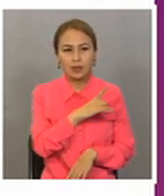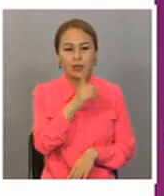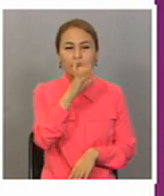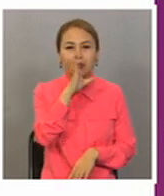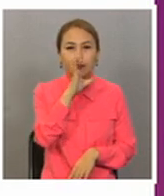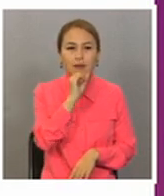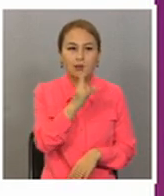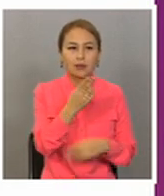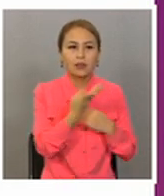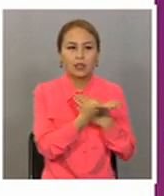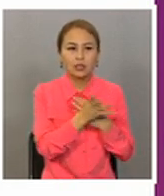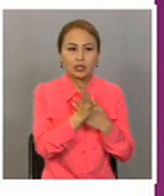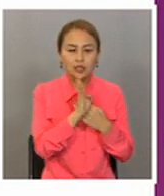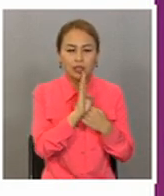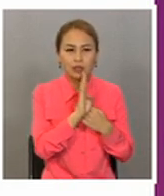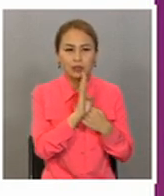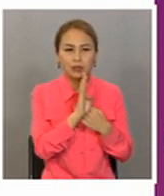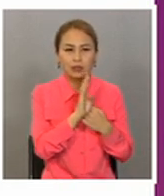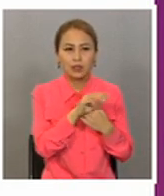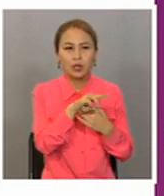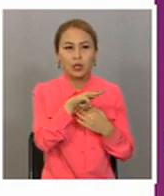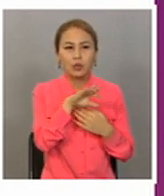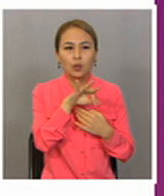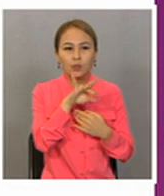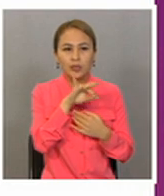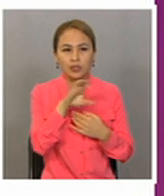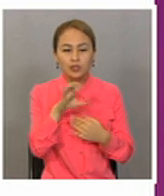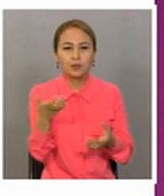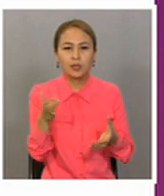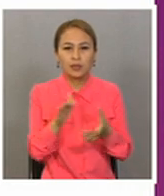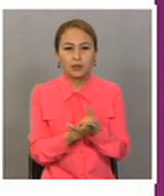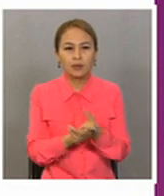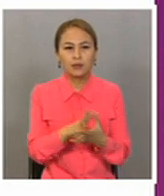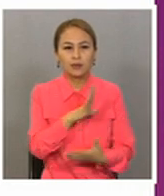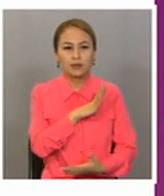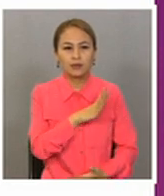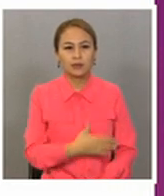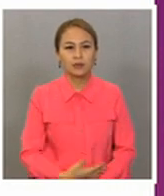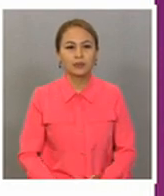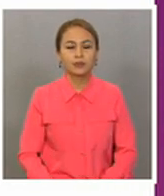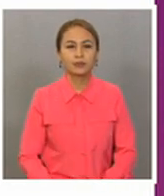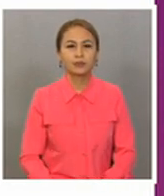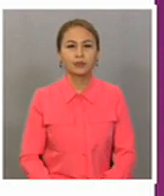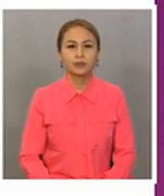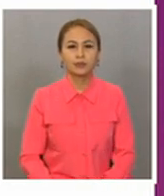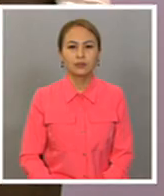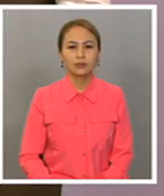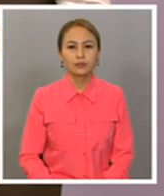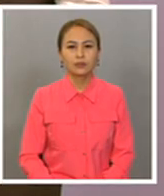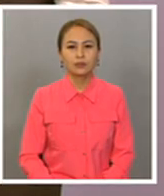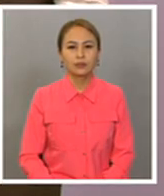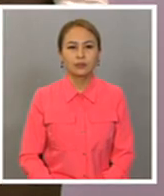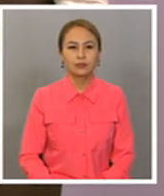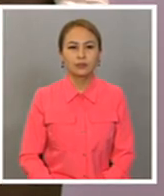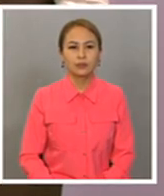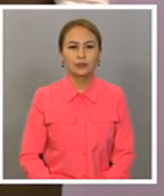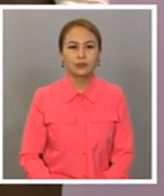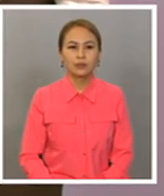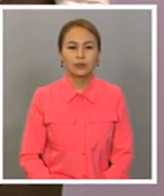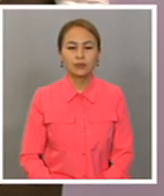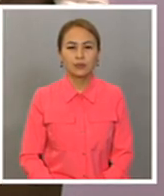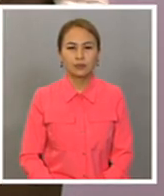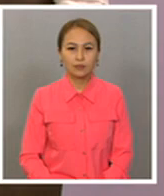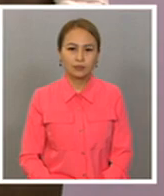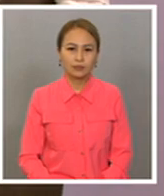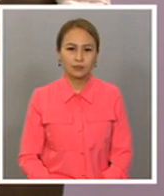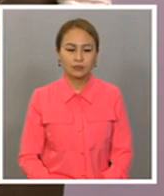білдіңдер. Сақ қаншайымы Тамириспен таныстыңдар. Сабағымыз осымен